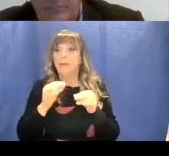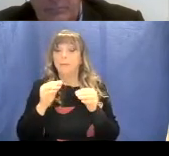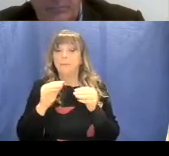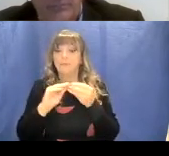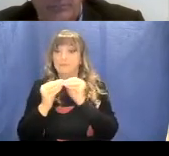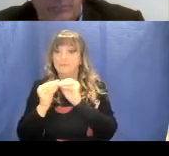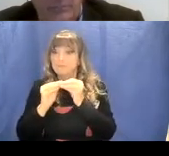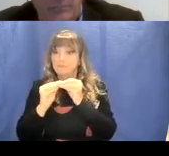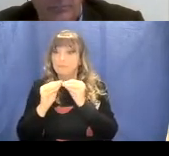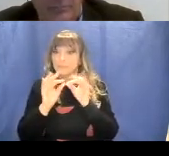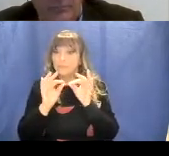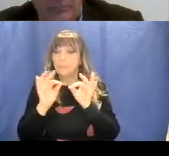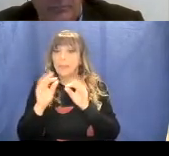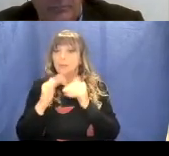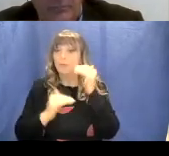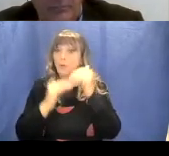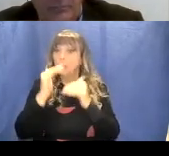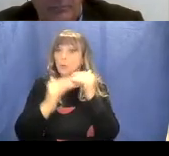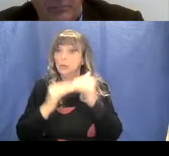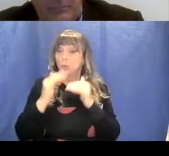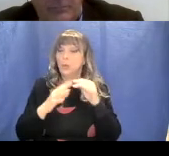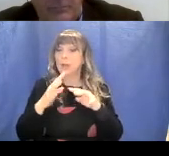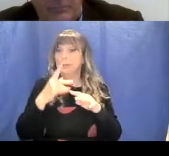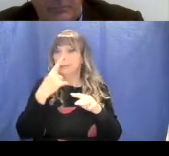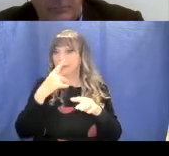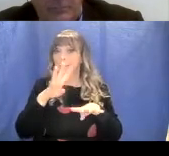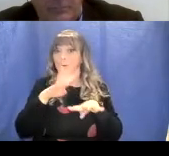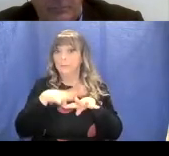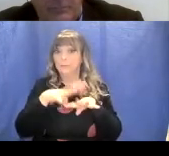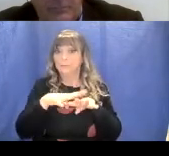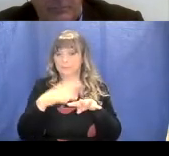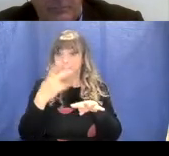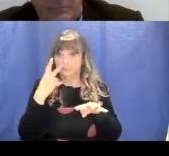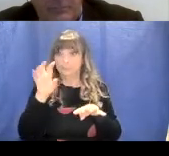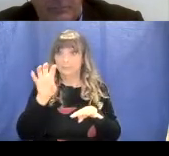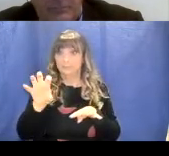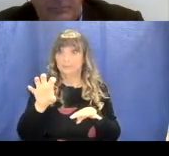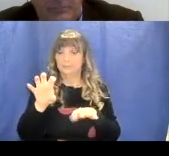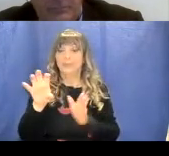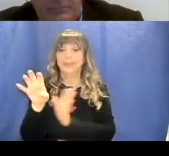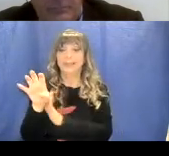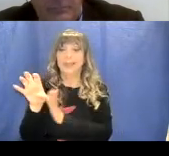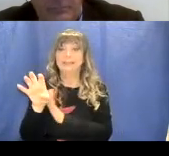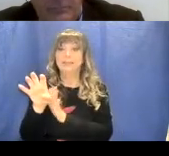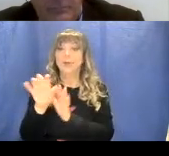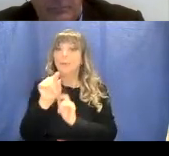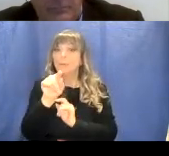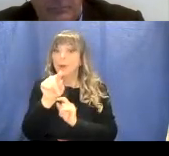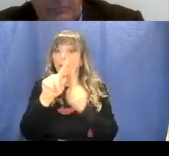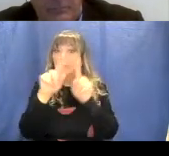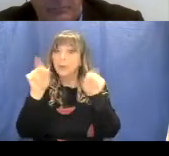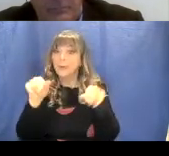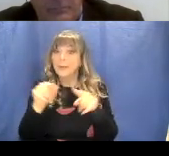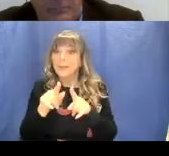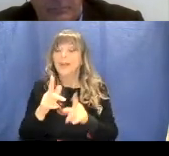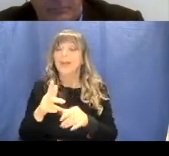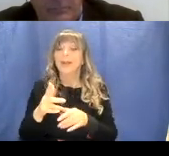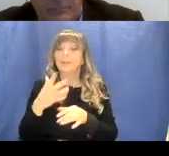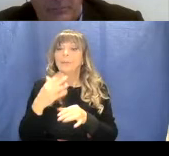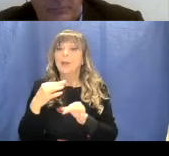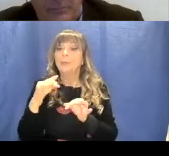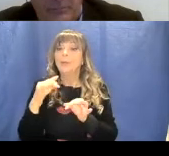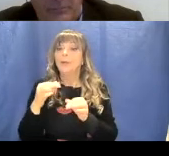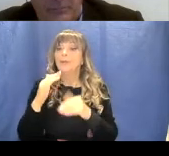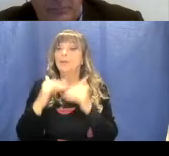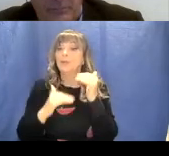vedete sulla destra è l'immagine della struttura del sale da cucina il colore oro di sodio queste